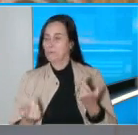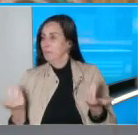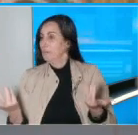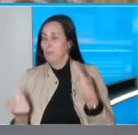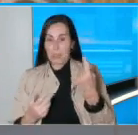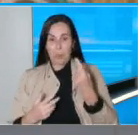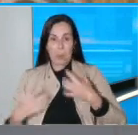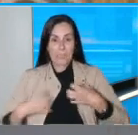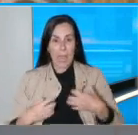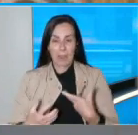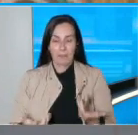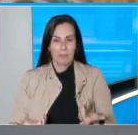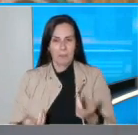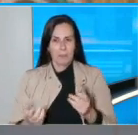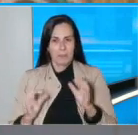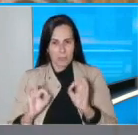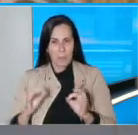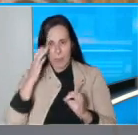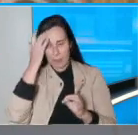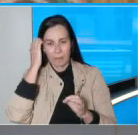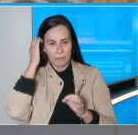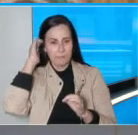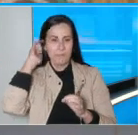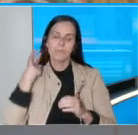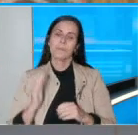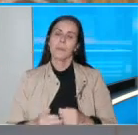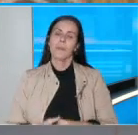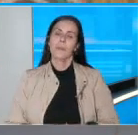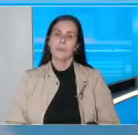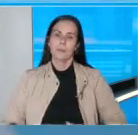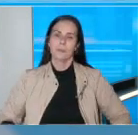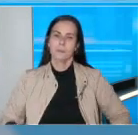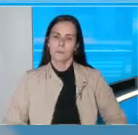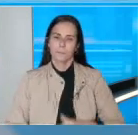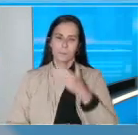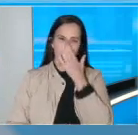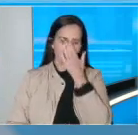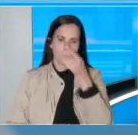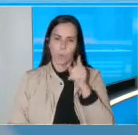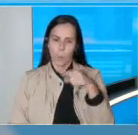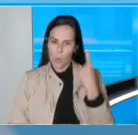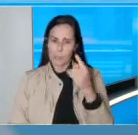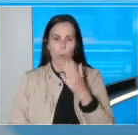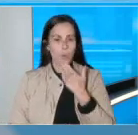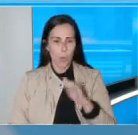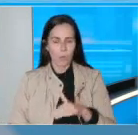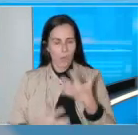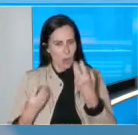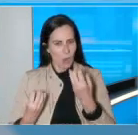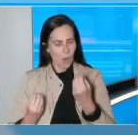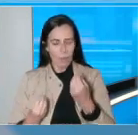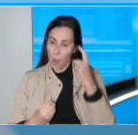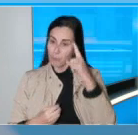לנשיאות, ובערך אותו הדבר קרה לו בחיים האמיתיים, כמובן היהודי, והיו הרבה